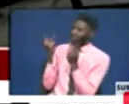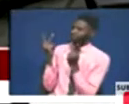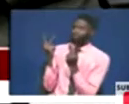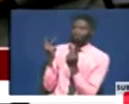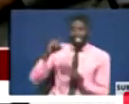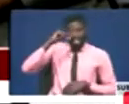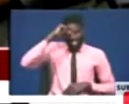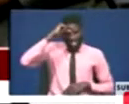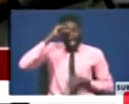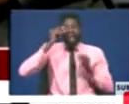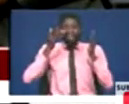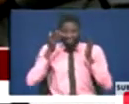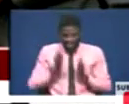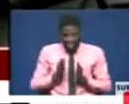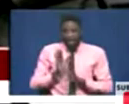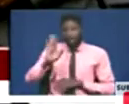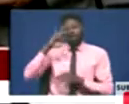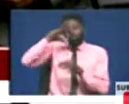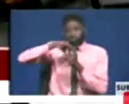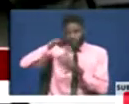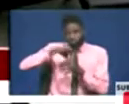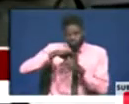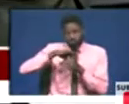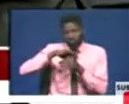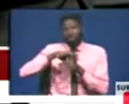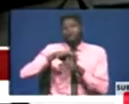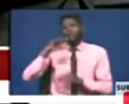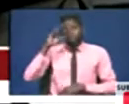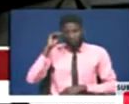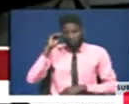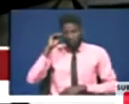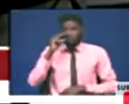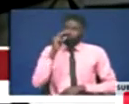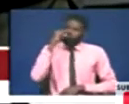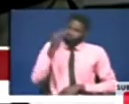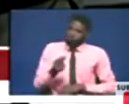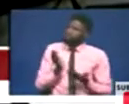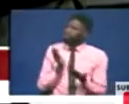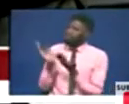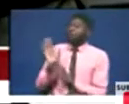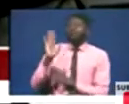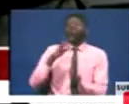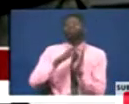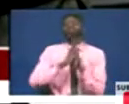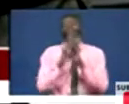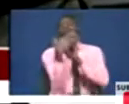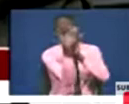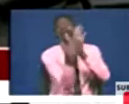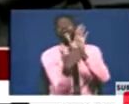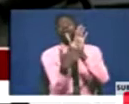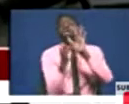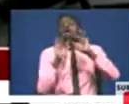kaunti 001, gavana mteule Abdul Swamad Sharif Nasir. Je, wasifu wake huyu jamaa ni